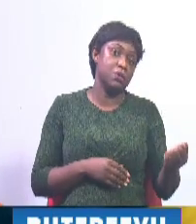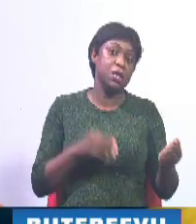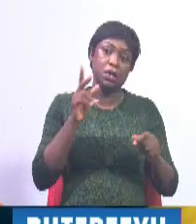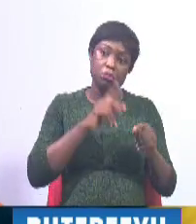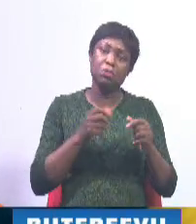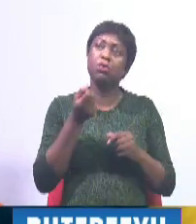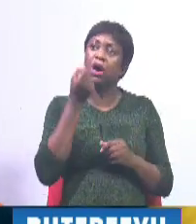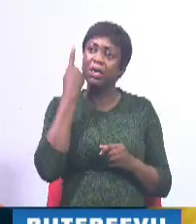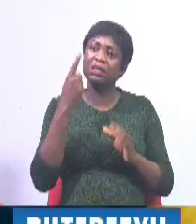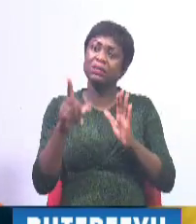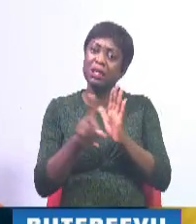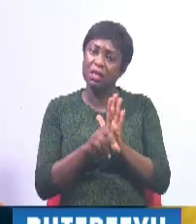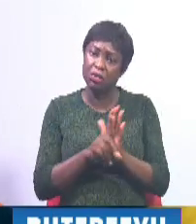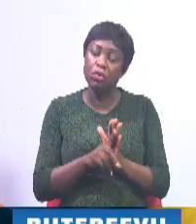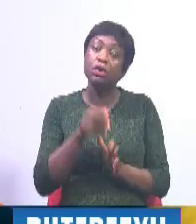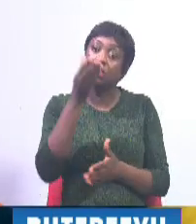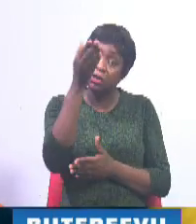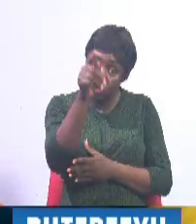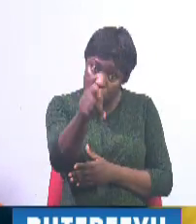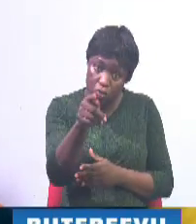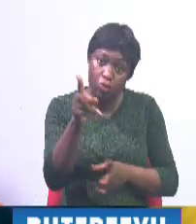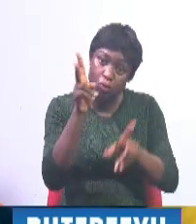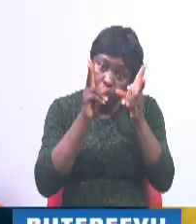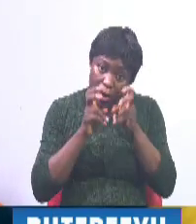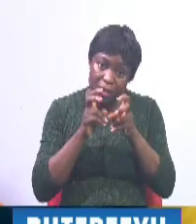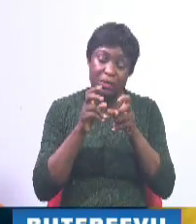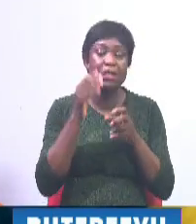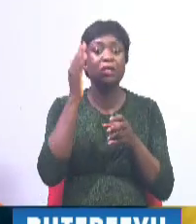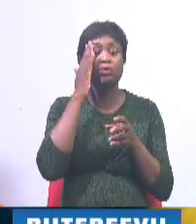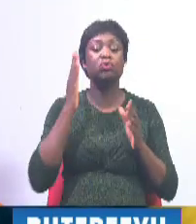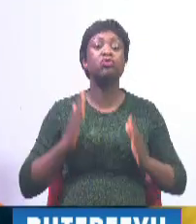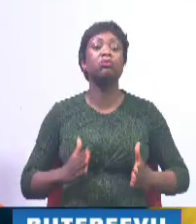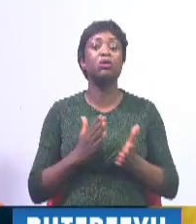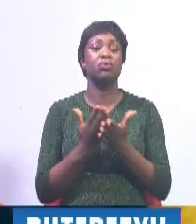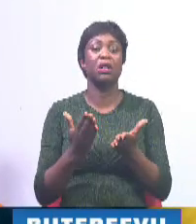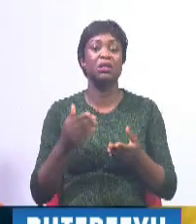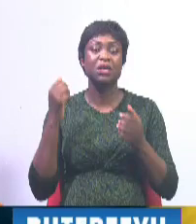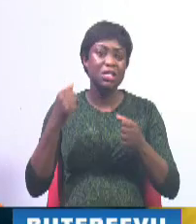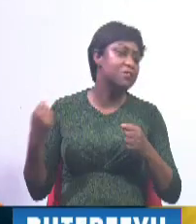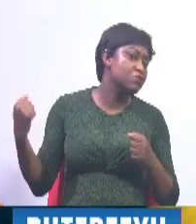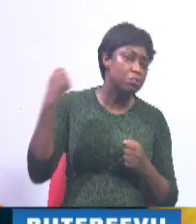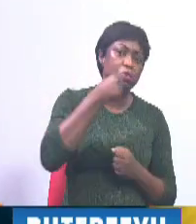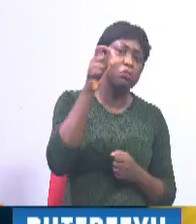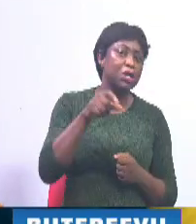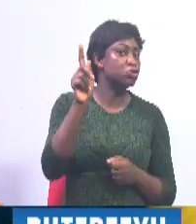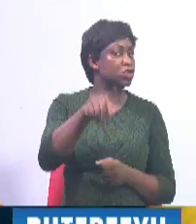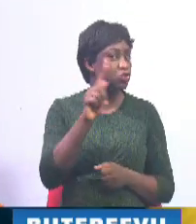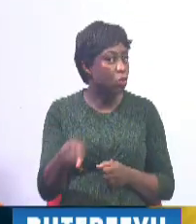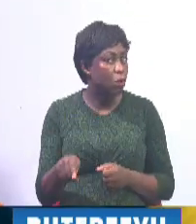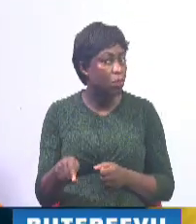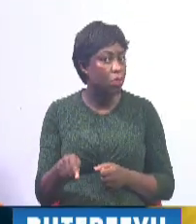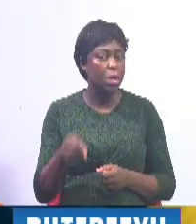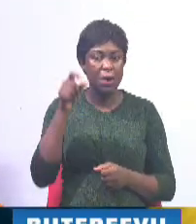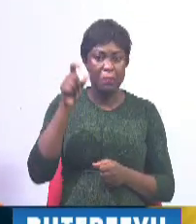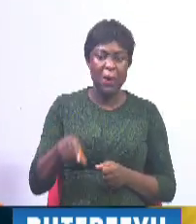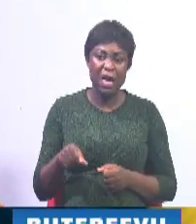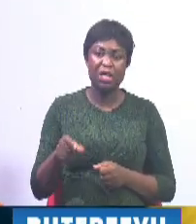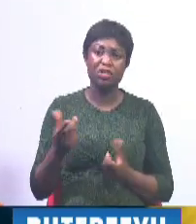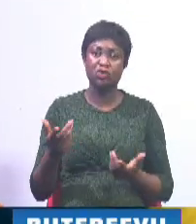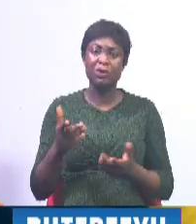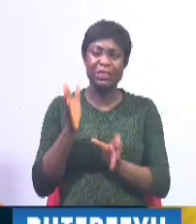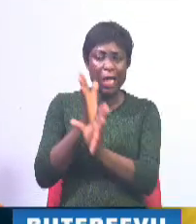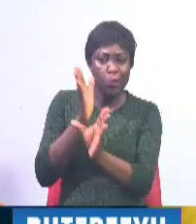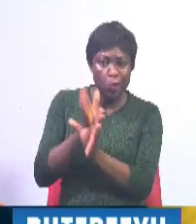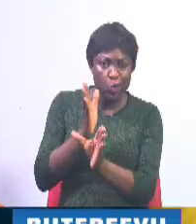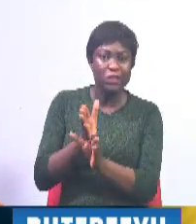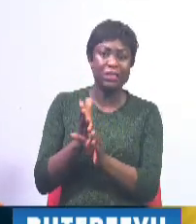amateeka naawe ampuliriza mmanyi nti eddembe ly'obuntu olimanyi kubanga okimanyi nti okuba omuntu kibi okimanyi nti okutulugunya omuntu n'omunyigiriza mu bwongo ne